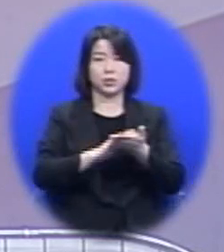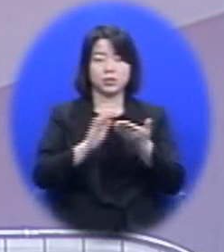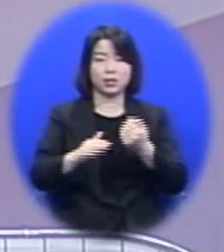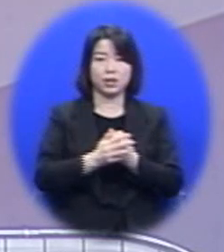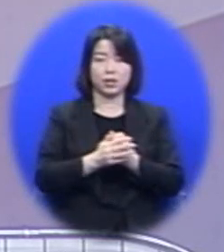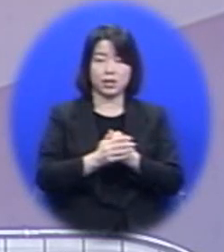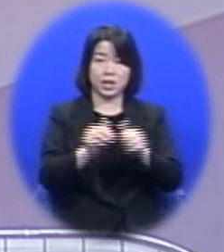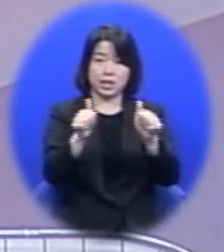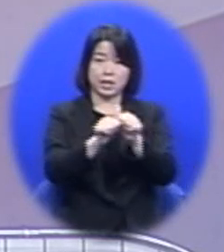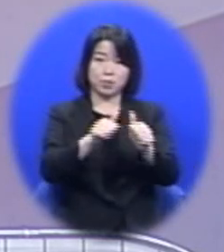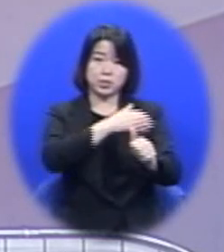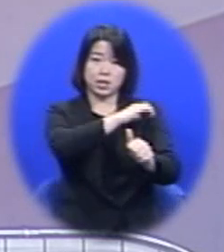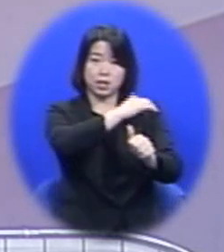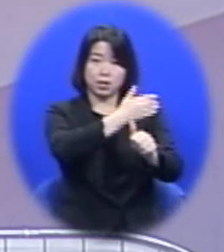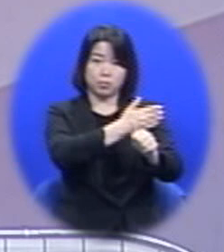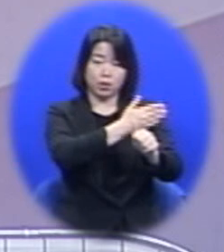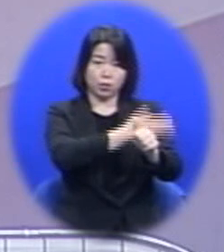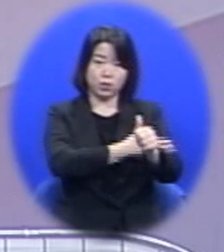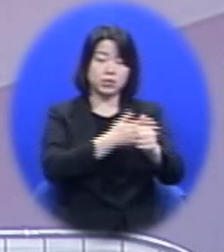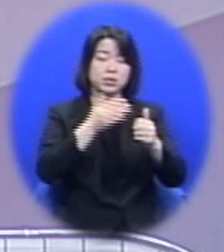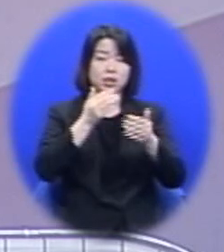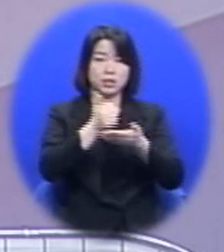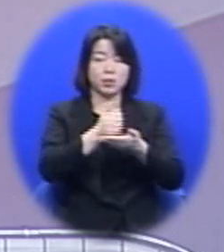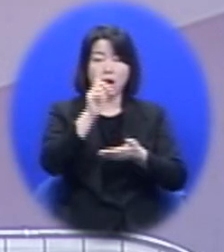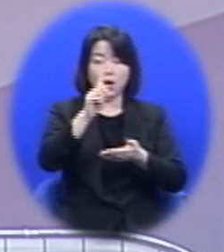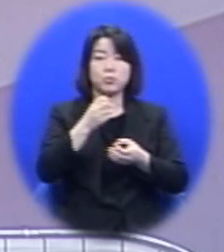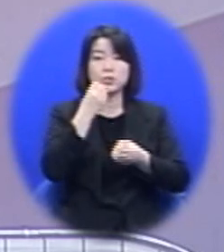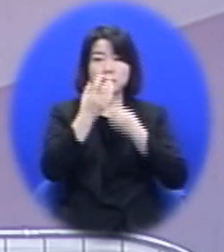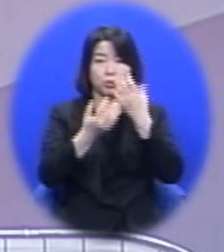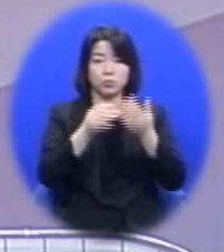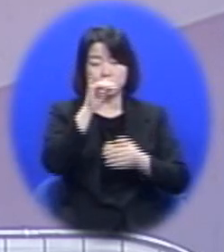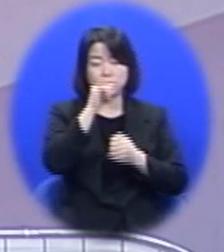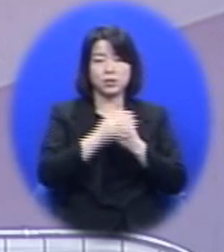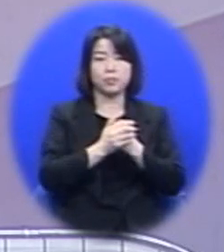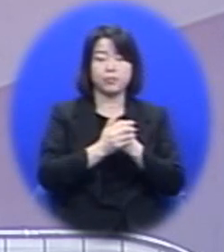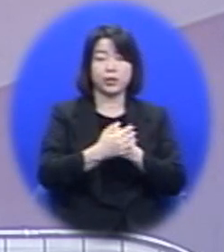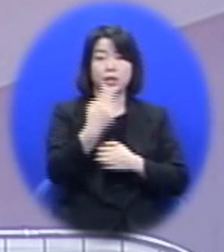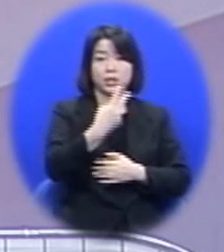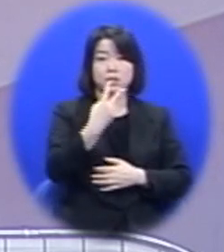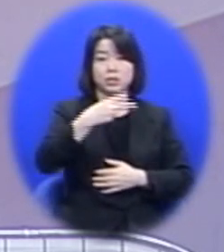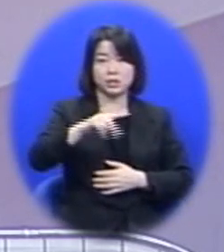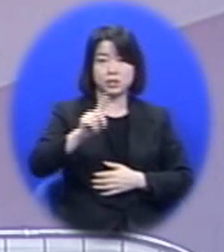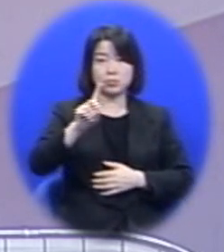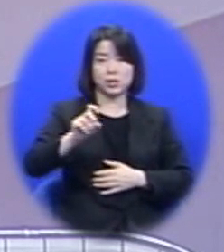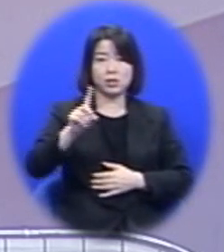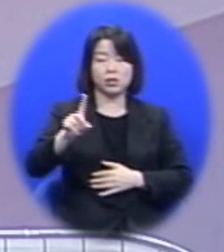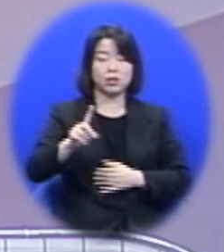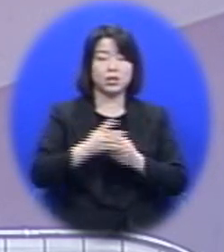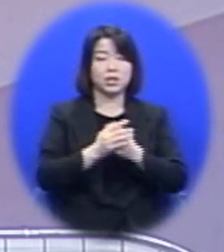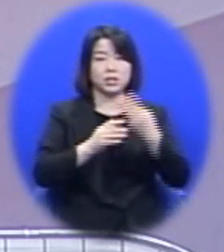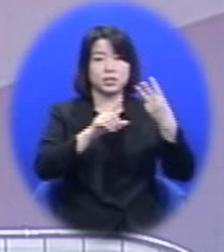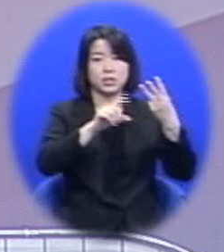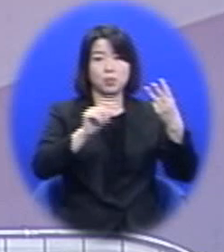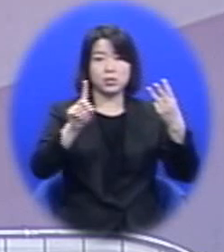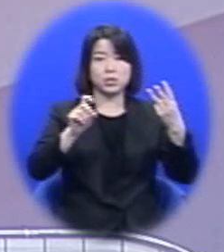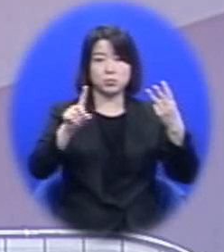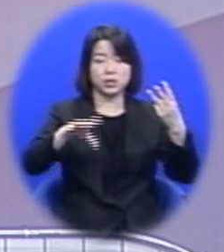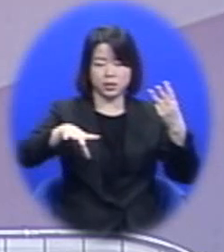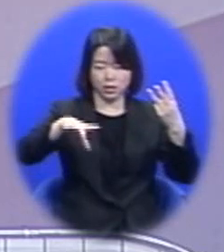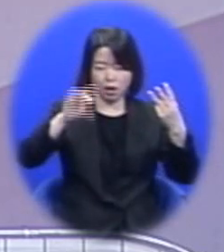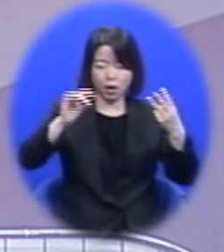남자 권사님 한 분이 간증하셨어요. 2011년 3월 11일 첫 번째 영성일기를 쓴